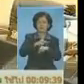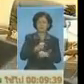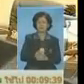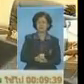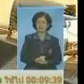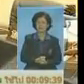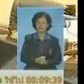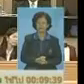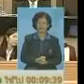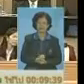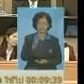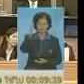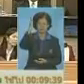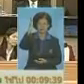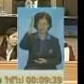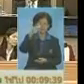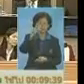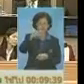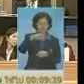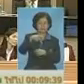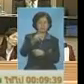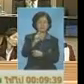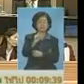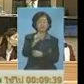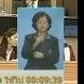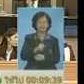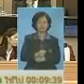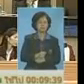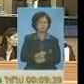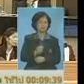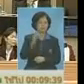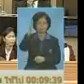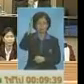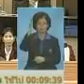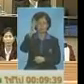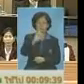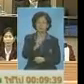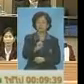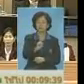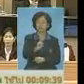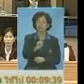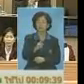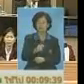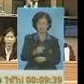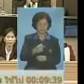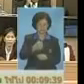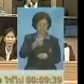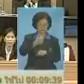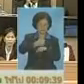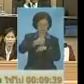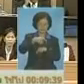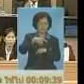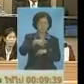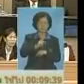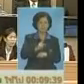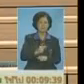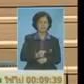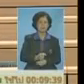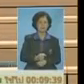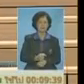ท่านประเสริฐมีอะไรฮะท่านรองนายกมีผู้ประท้วงประท้วงเรื่องอะไรฮะ กราบเรียนท่านประธานสภาที่เคาร